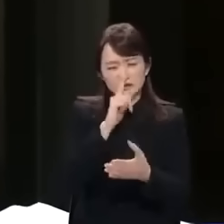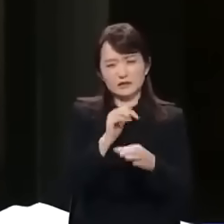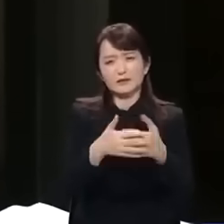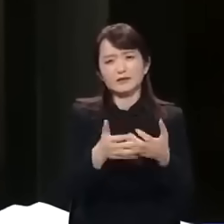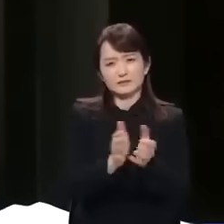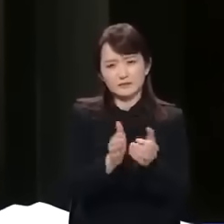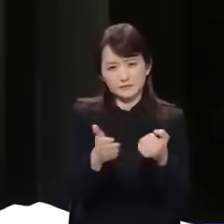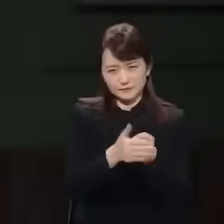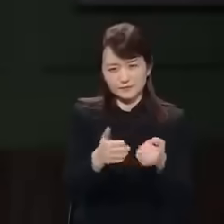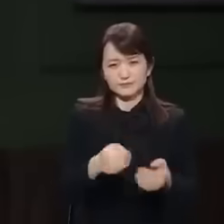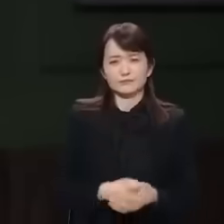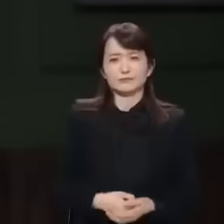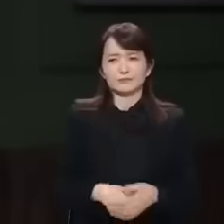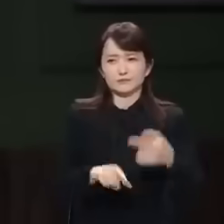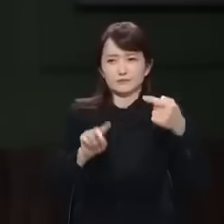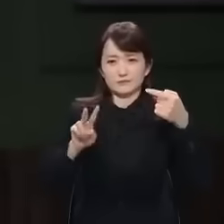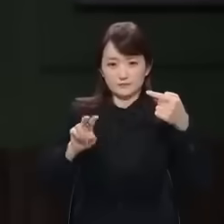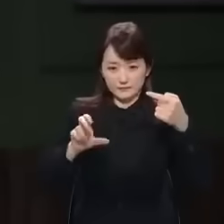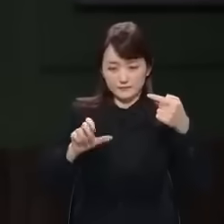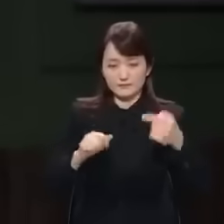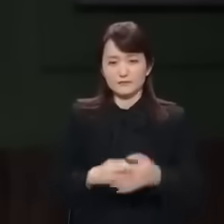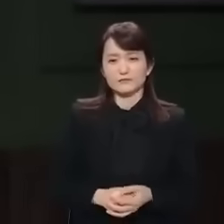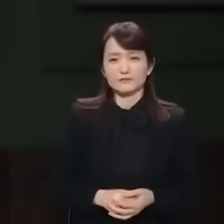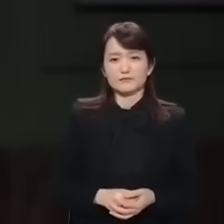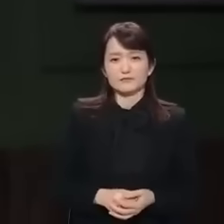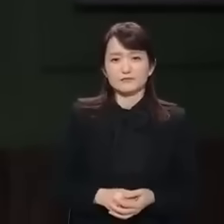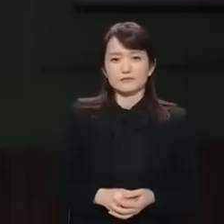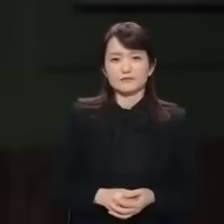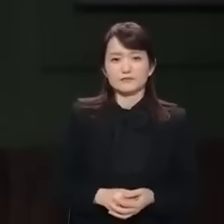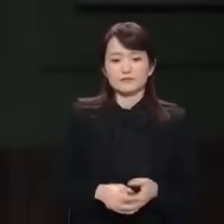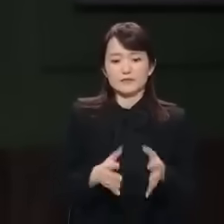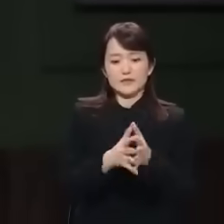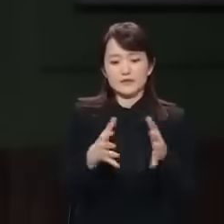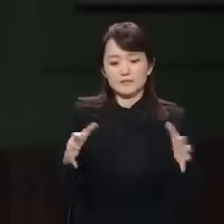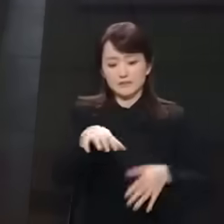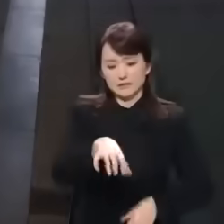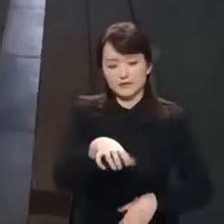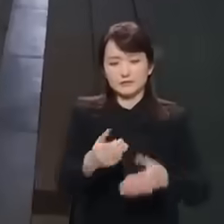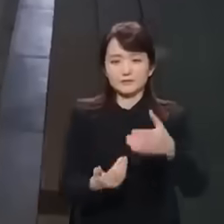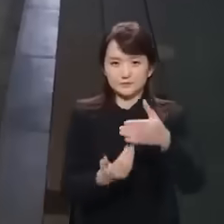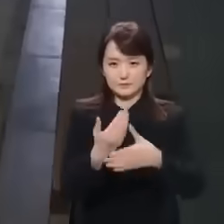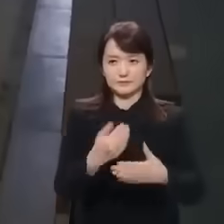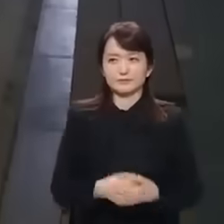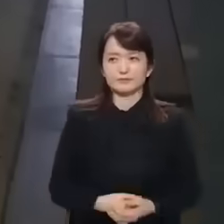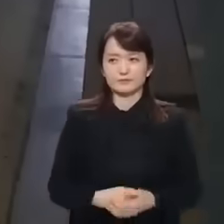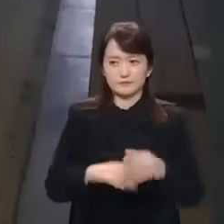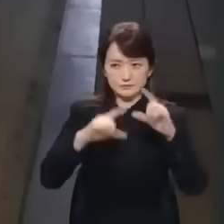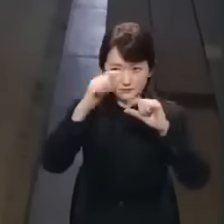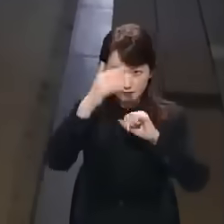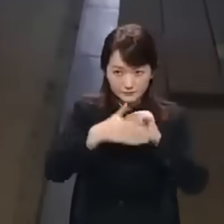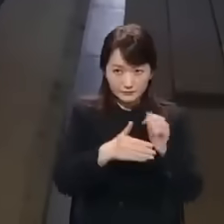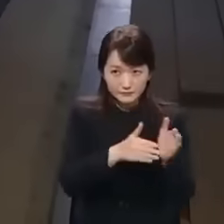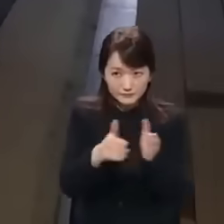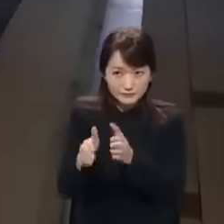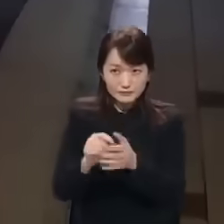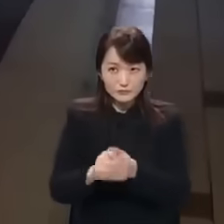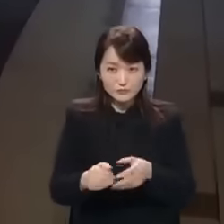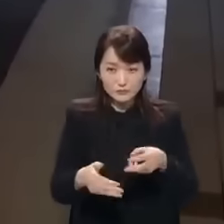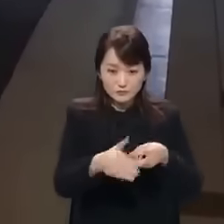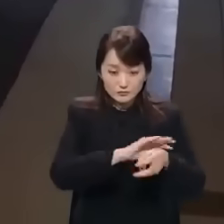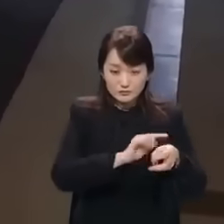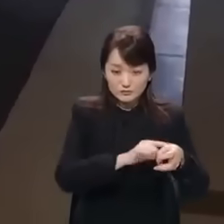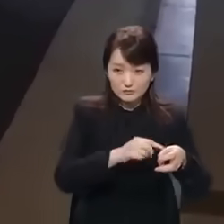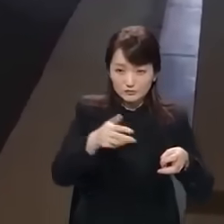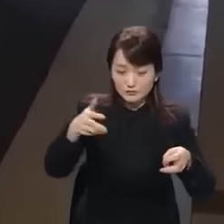맞습니다. 지난달 25일 이 제보자가 살고 있는 부산의 한 아파트에서 일어난 일인데 그 당시 사진이 준비되어 있습니다. 웬 차량 한 대가